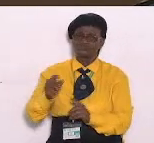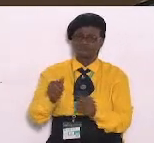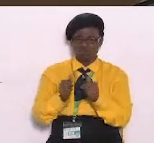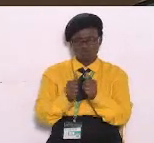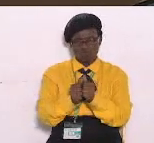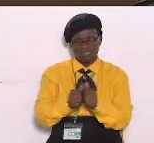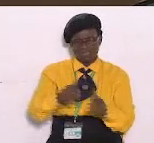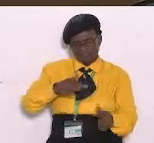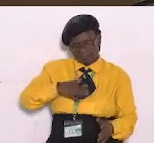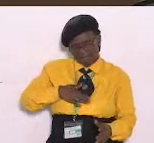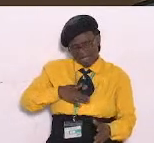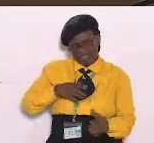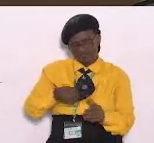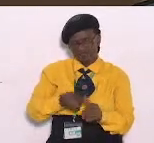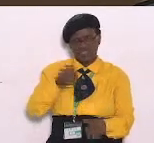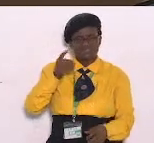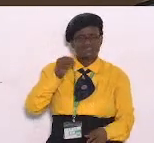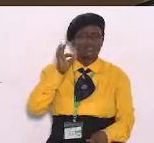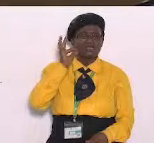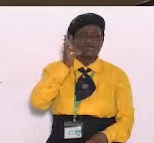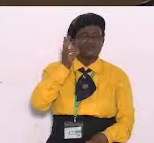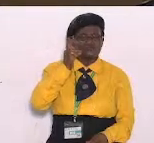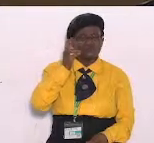t'honorer avec mes